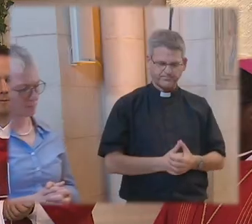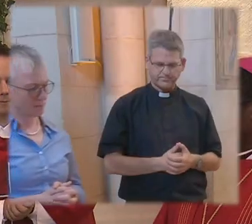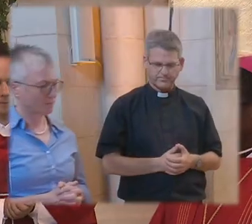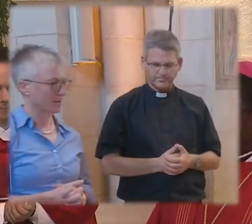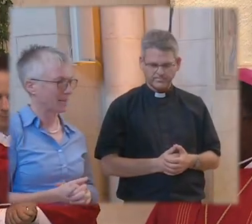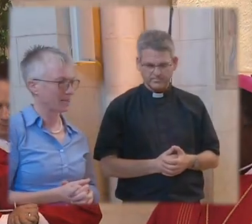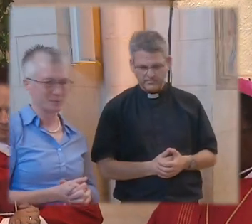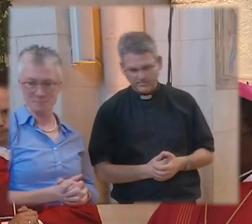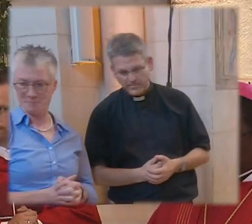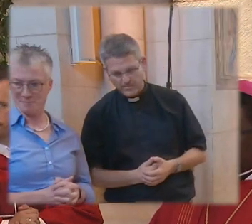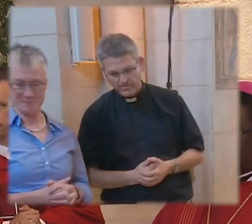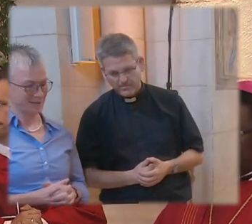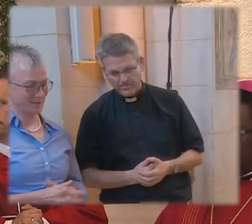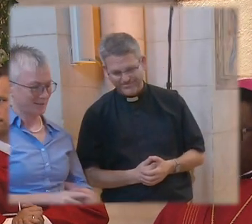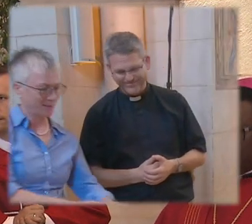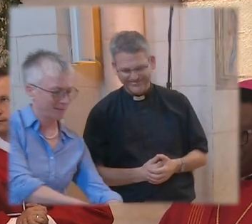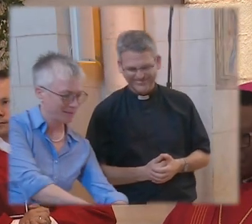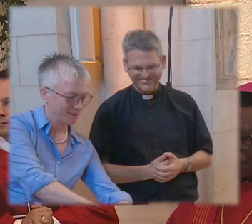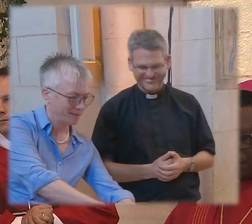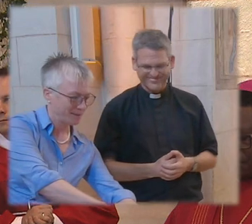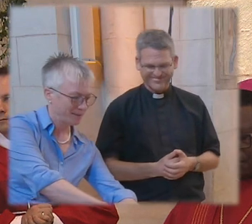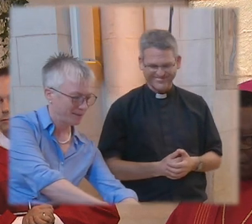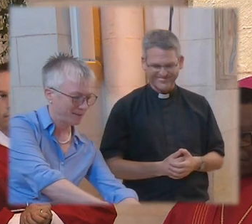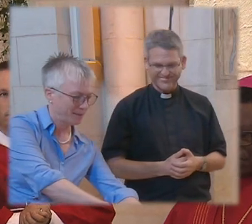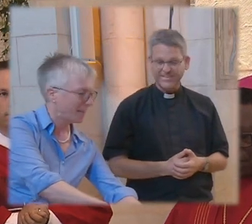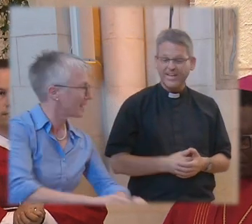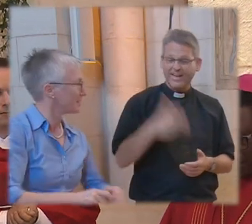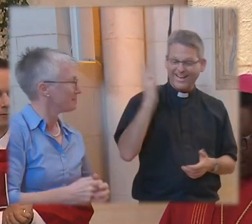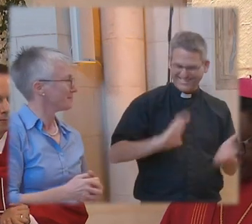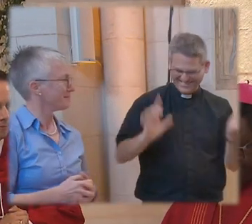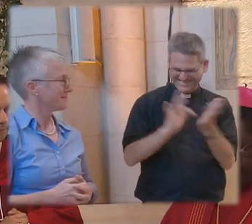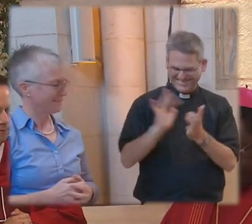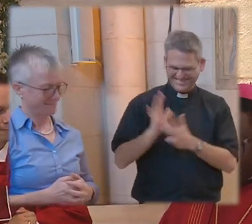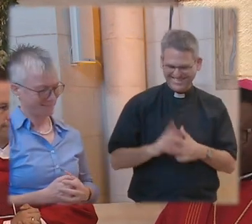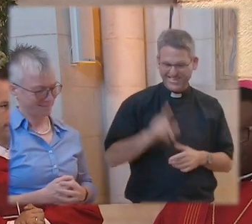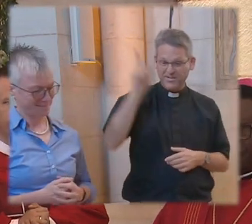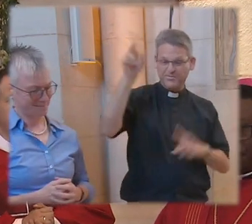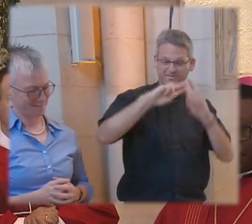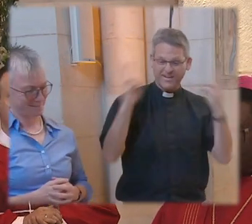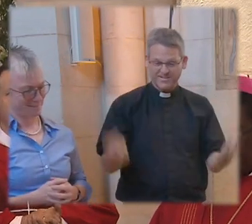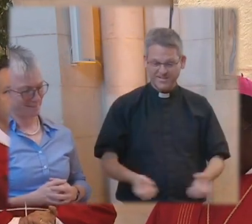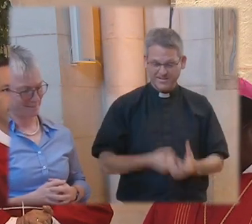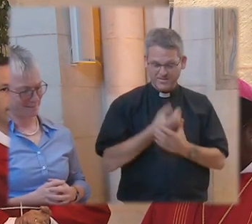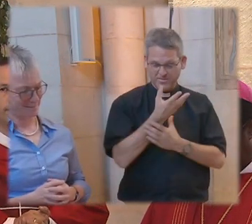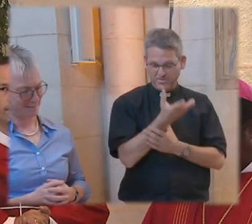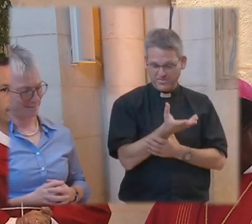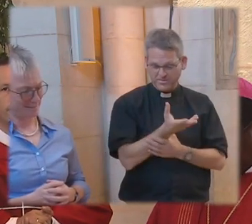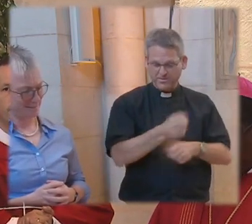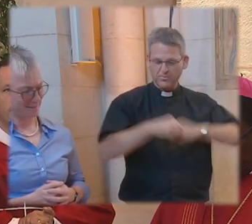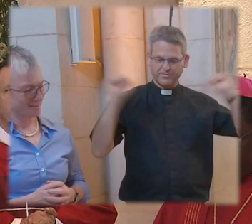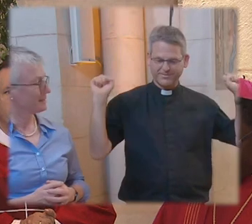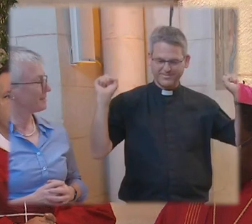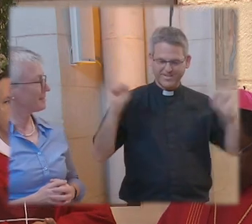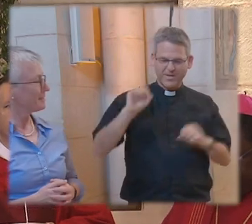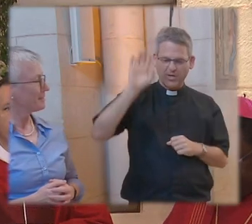Die Fürbitten werden auf Tschechisch und auf Deutsch im Wechsel vorgetragen. Jesus Christus, Retter der Welt, du hast den seligen